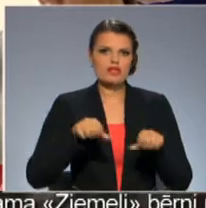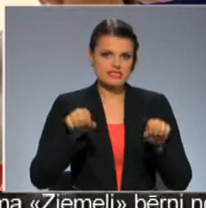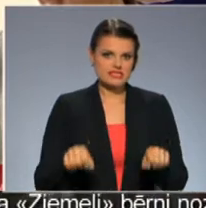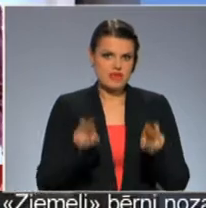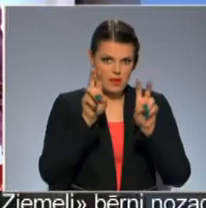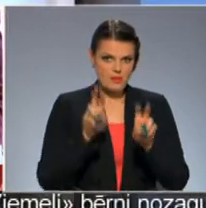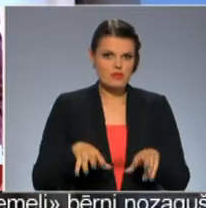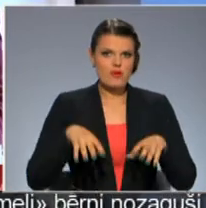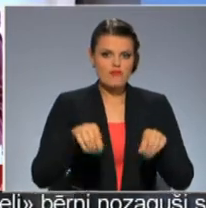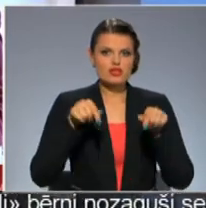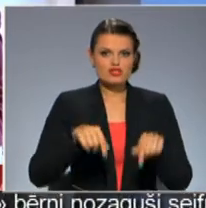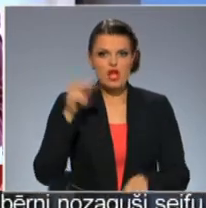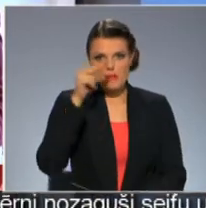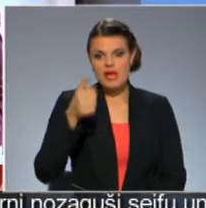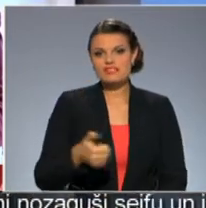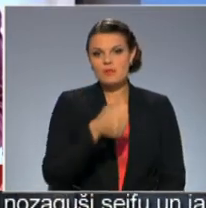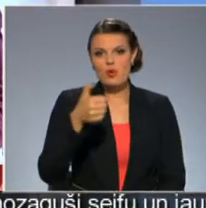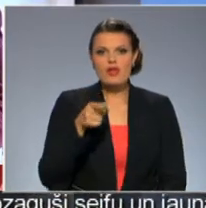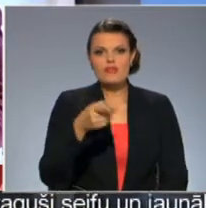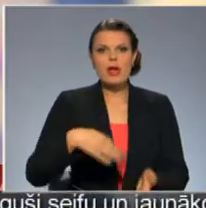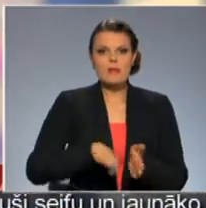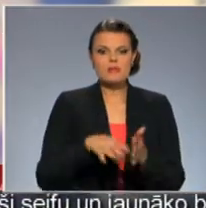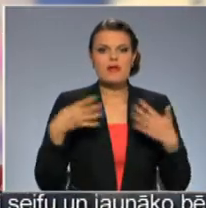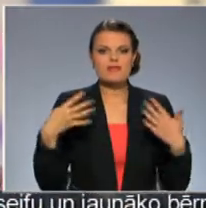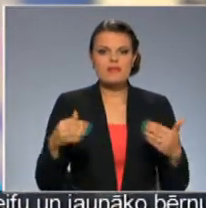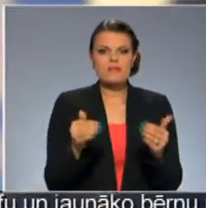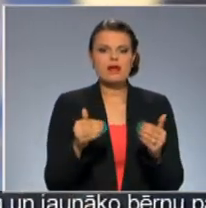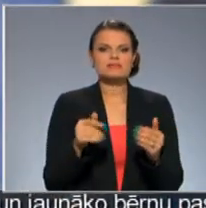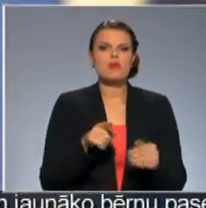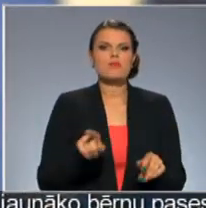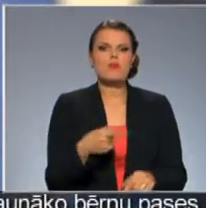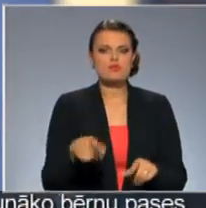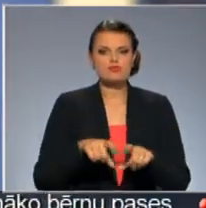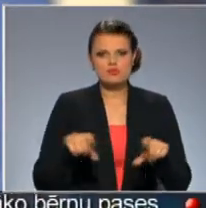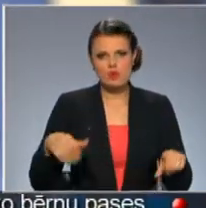Pētījums veikts šajā mācību gadā un tajā piedalījās 9 mazākumtautības skolu skolēni.